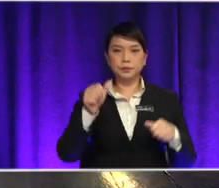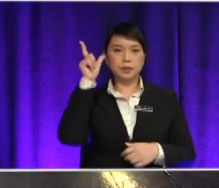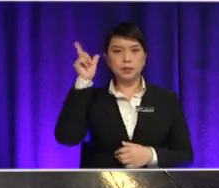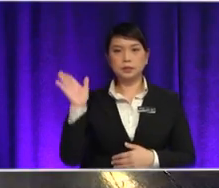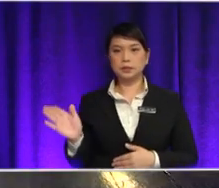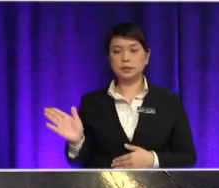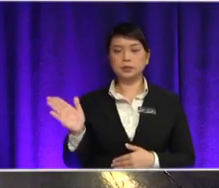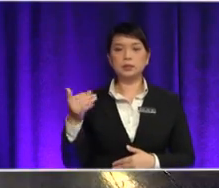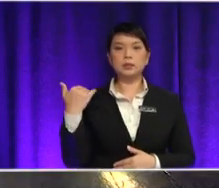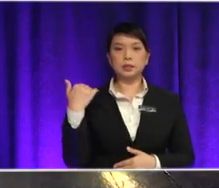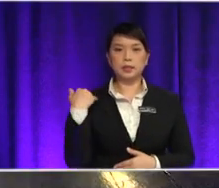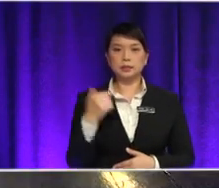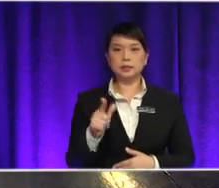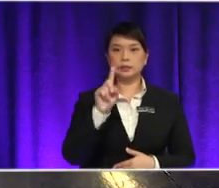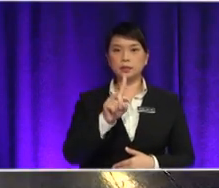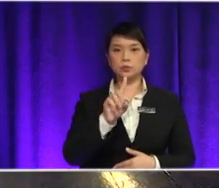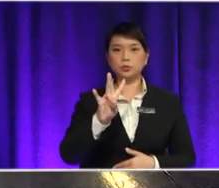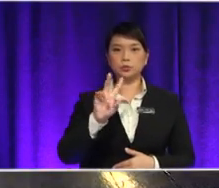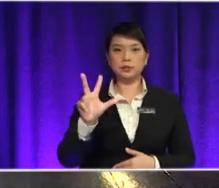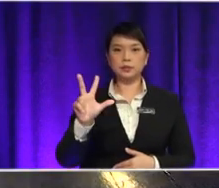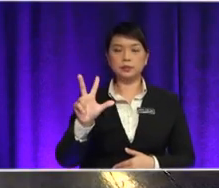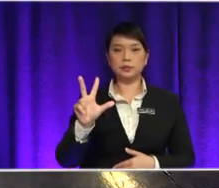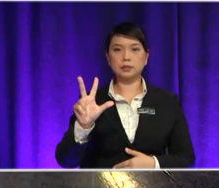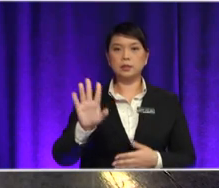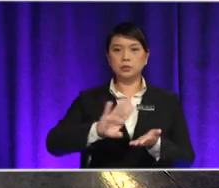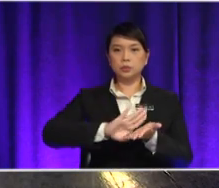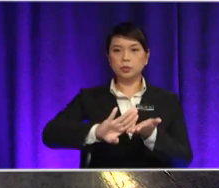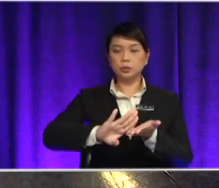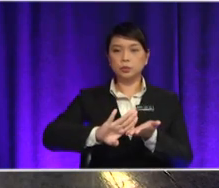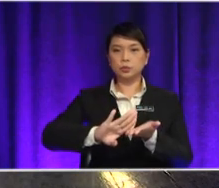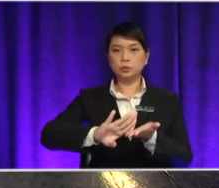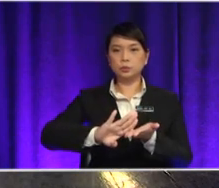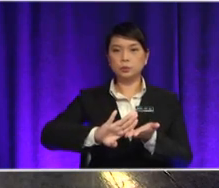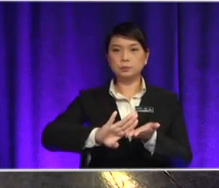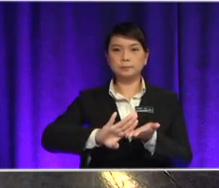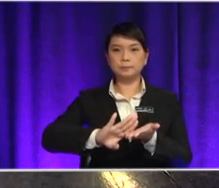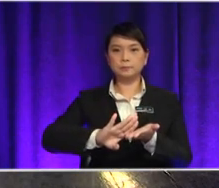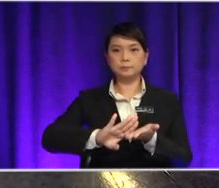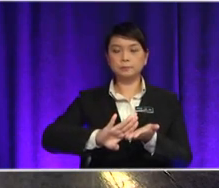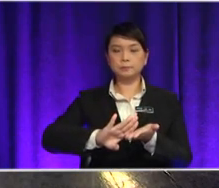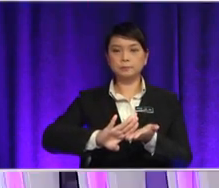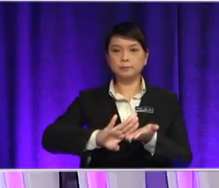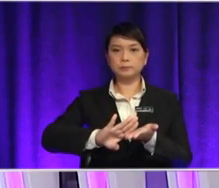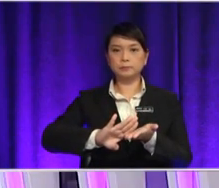adalah 173. So 173 tolak data terkecil kita. Terkecil